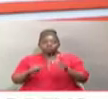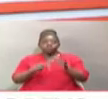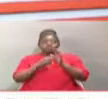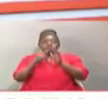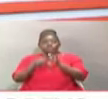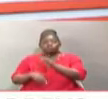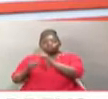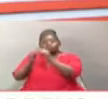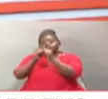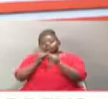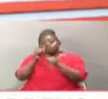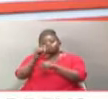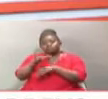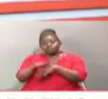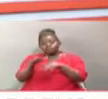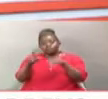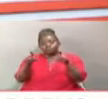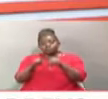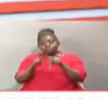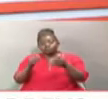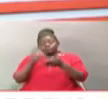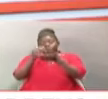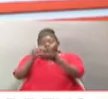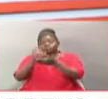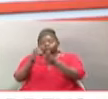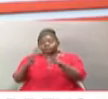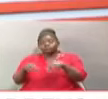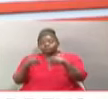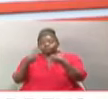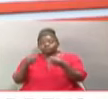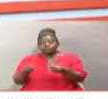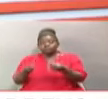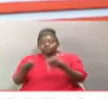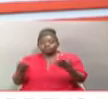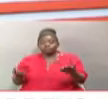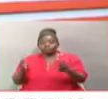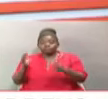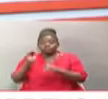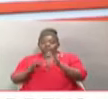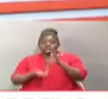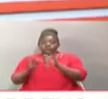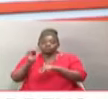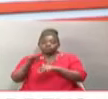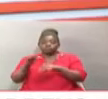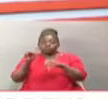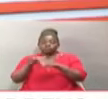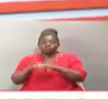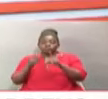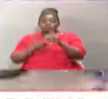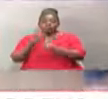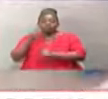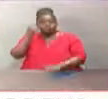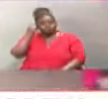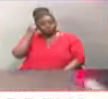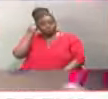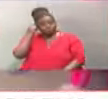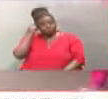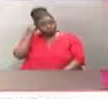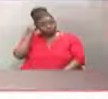nti bali wamu nabo nga obuyambi buno bubaweereddwa ku kitebe ky'ekibiina e Kamwokya.